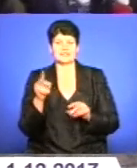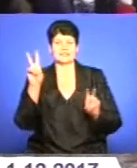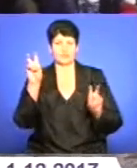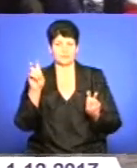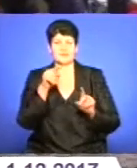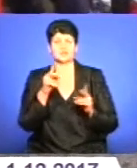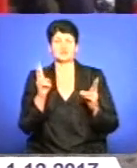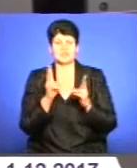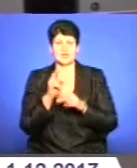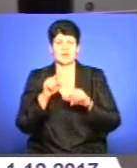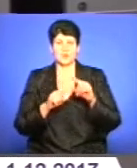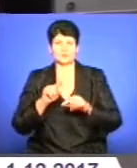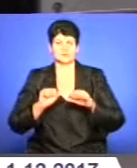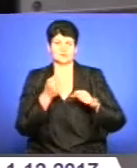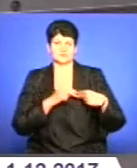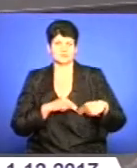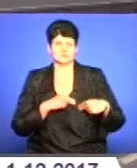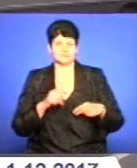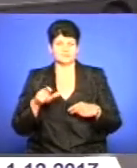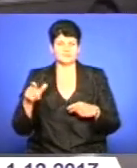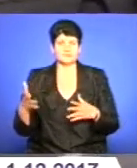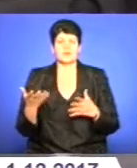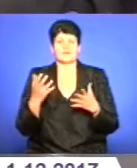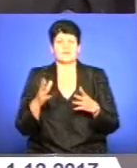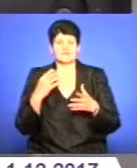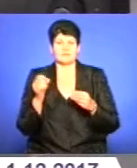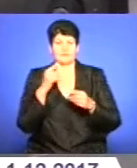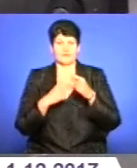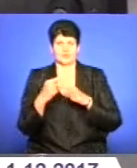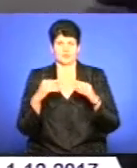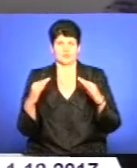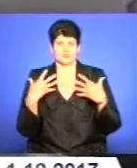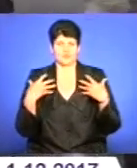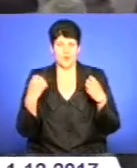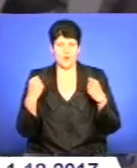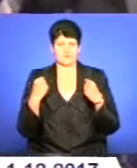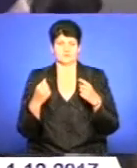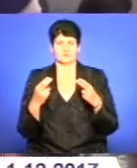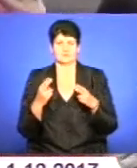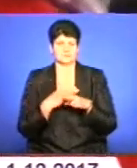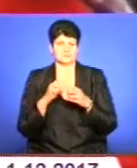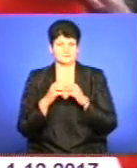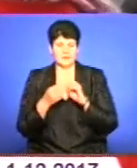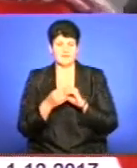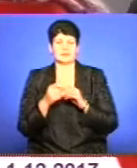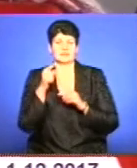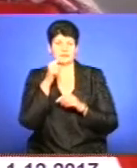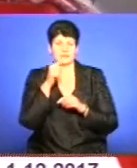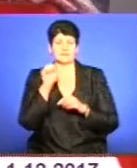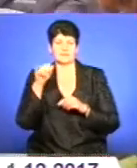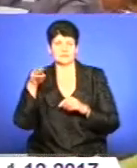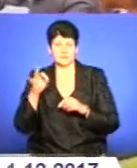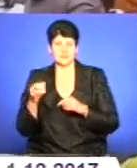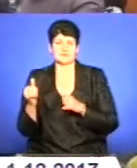зустрічали родичі та колеги. Усі працівники роти повернулися здоровими та неушкодженими. У зоні АТО вони забезпечували правопорядок, чергували